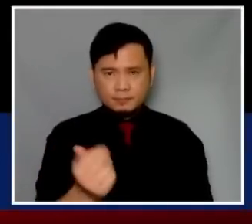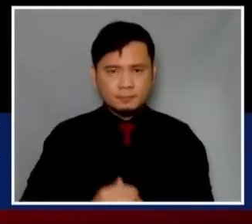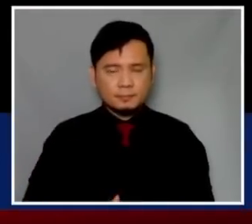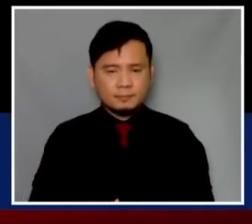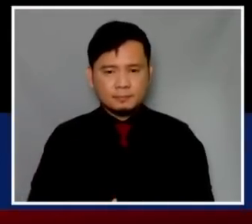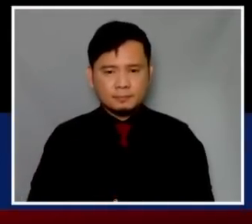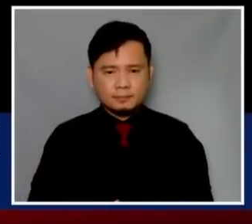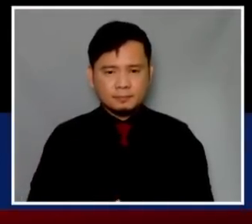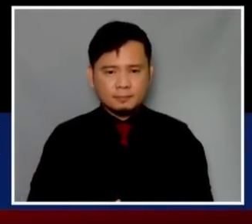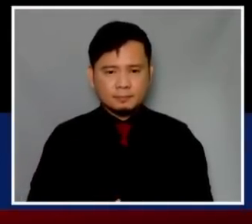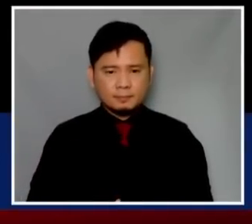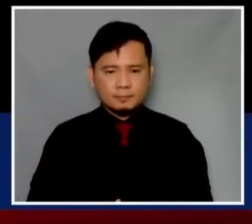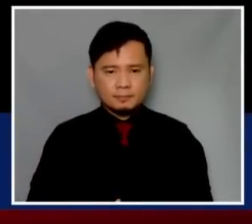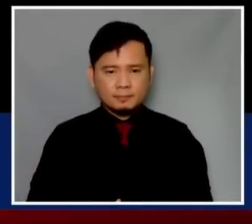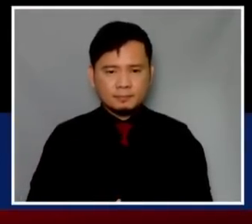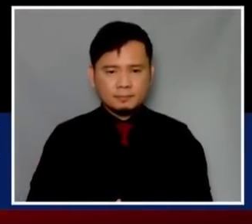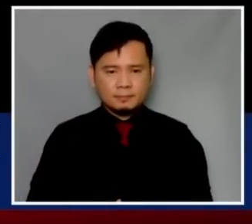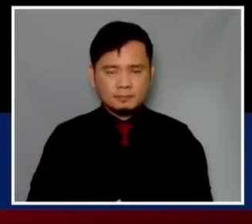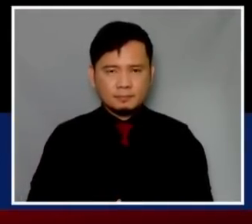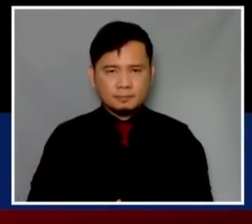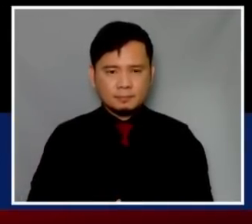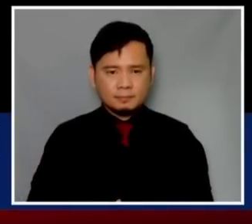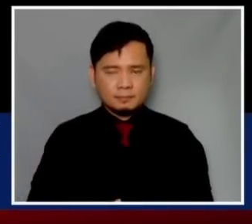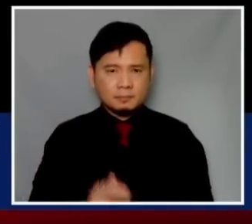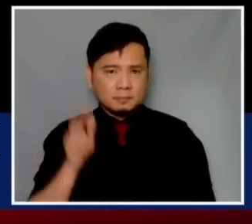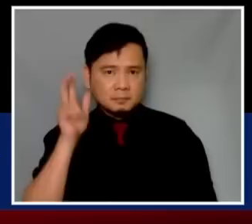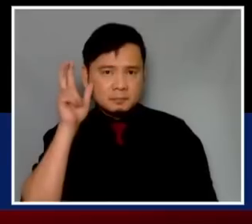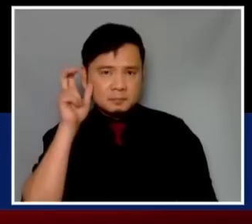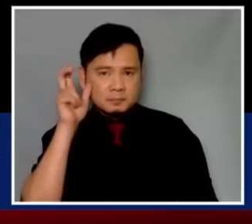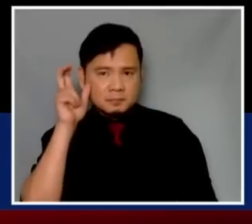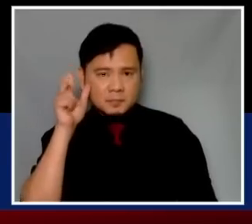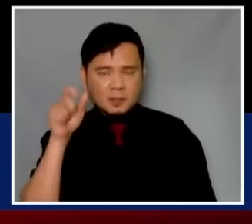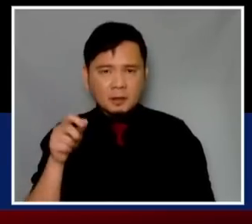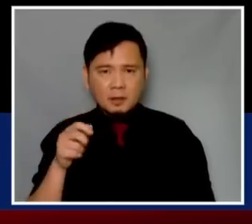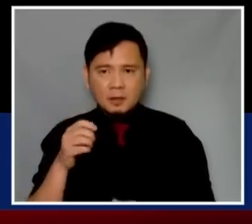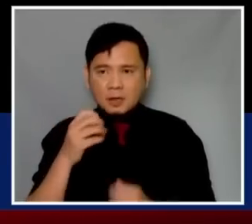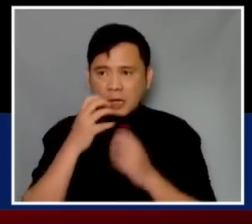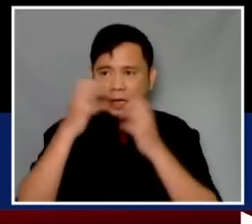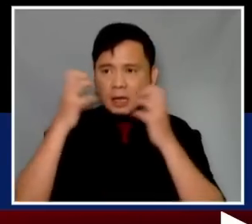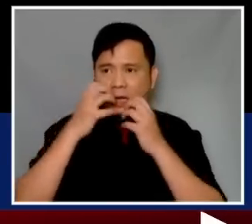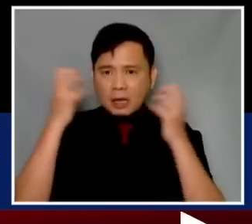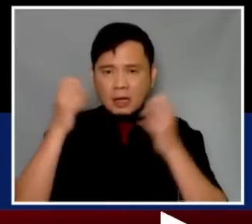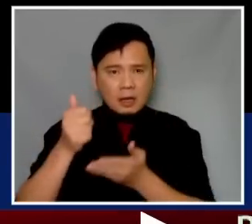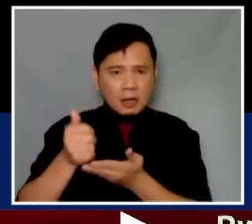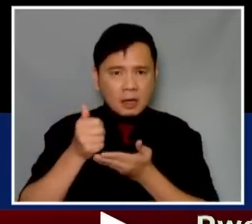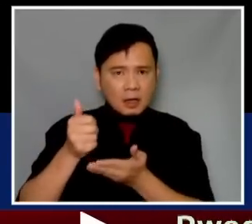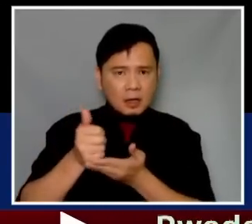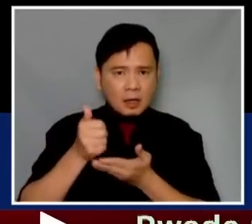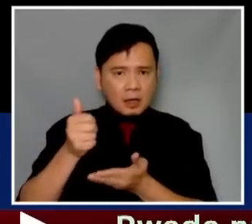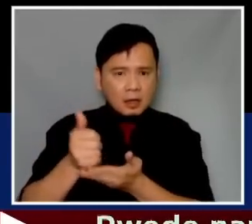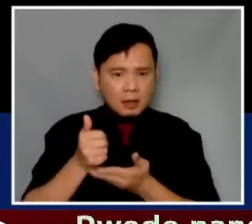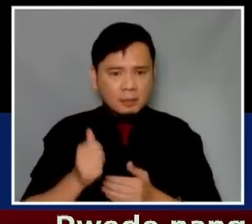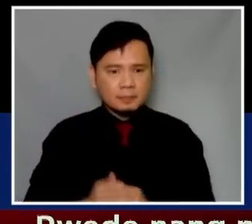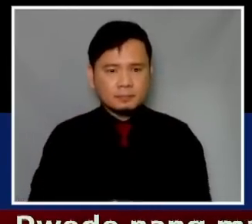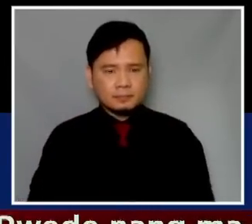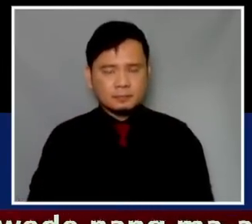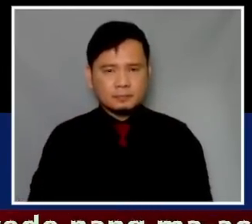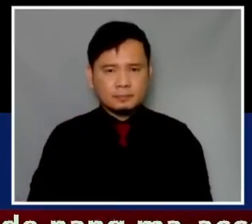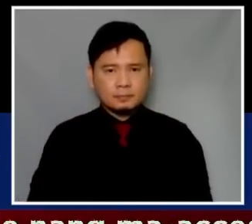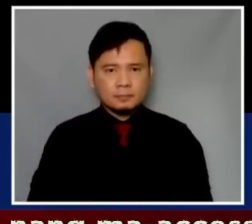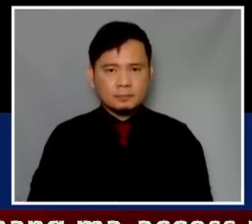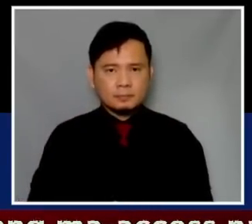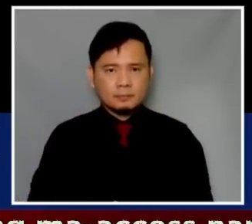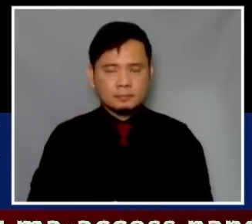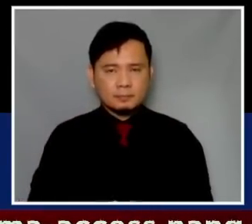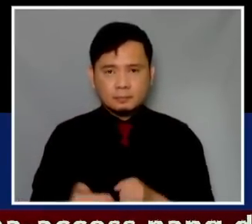Hey, kuha life jacket! Life jacket! Life jacket, kuha! Rescue! Hoy, tapang! Laking gulat ng